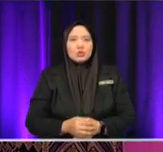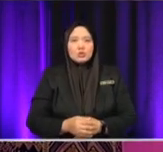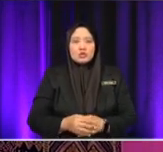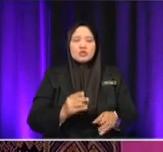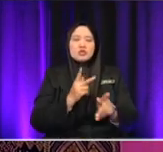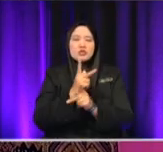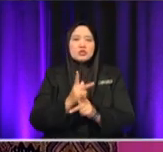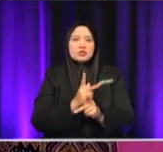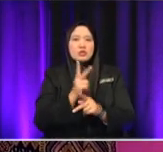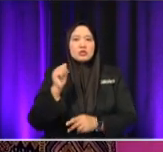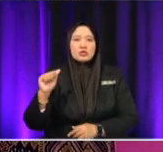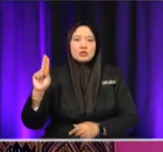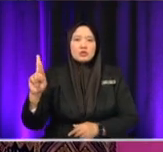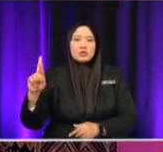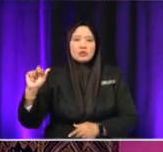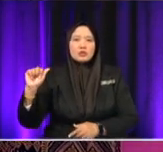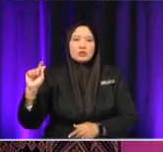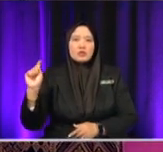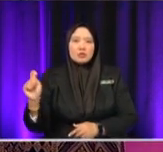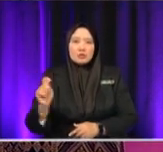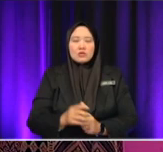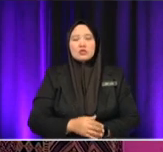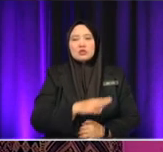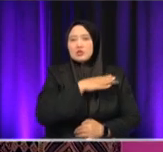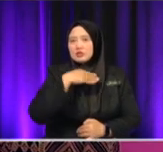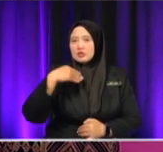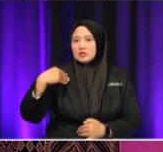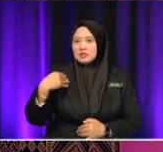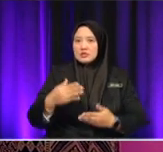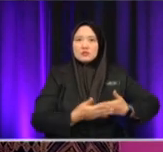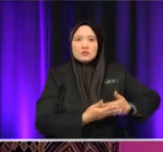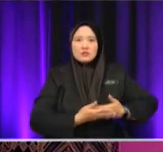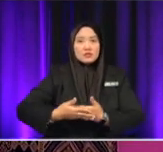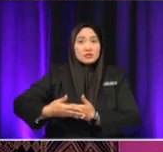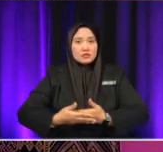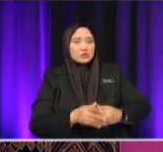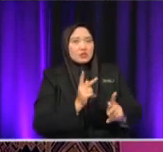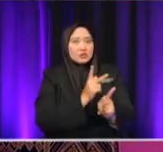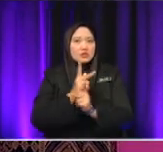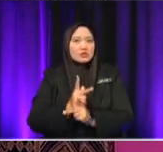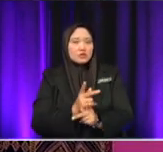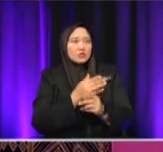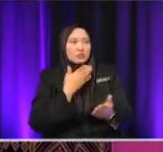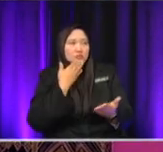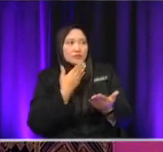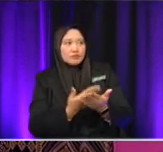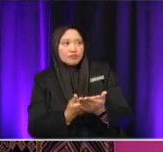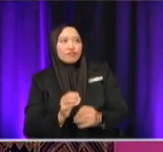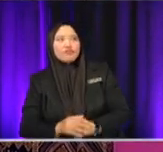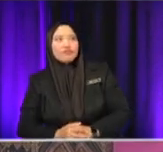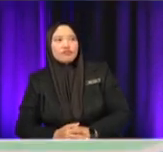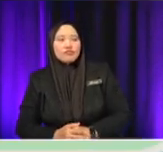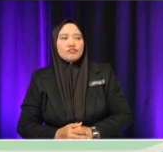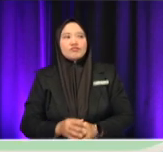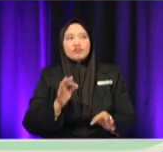kita lihat di sini ya eee di mana Allah juga tokoh Rasulullah Ya memesan kepada kita semua atau memesan kepada si istri ya Ah jika aku